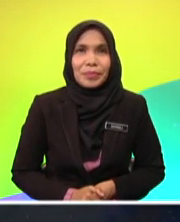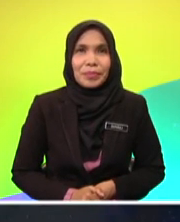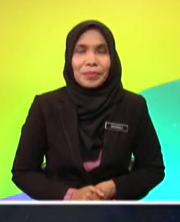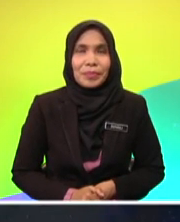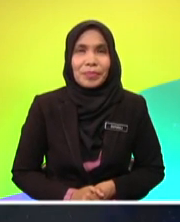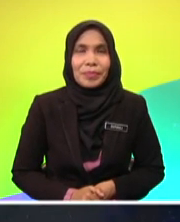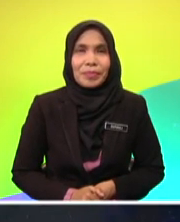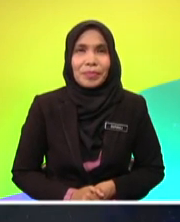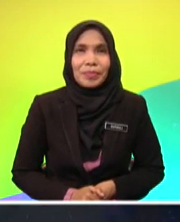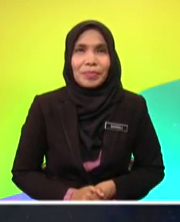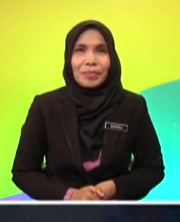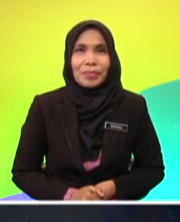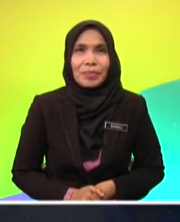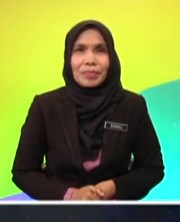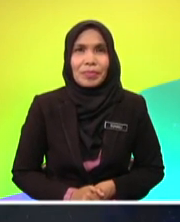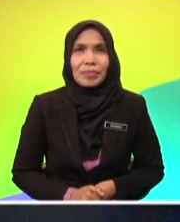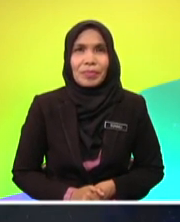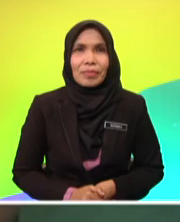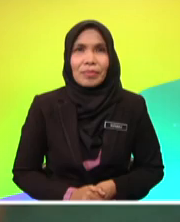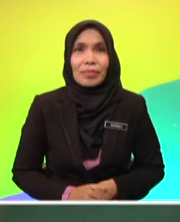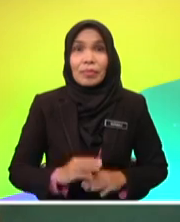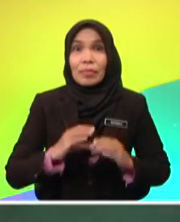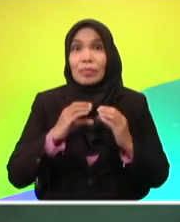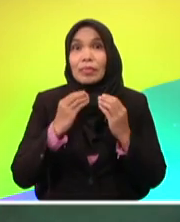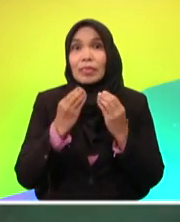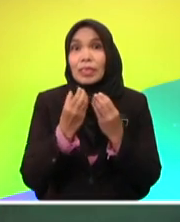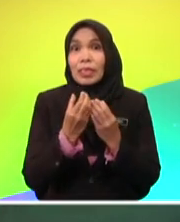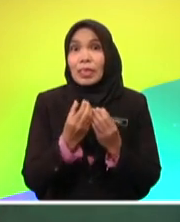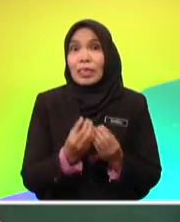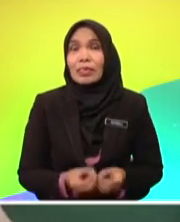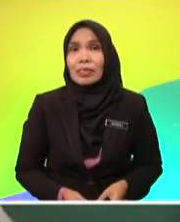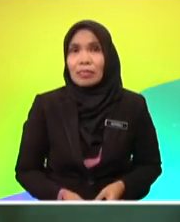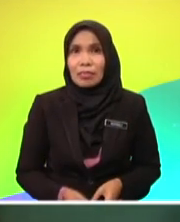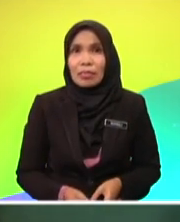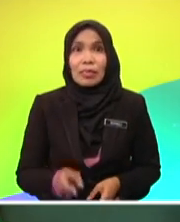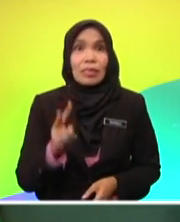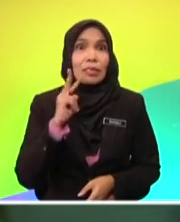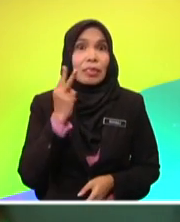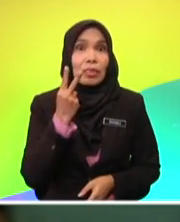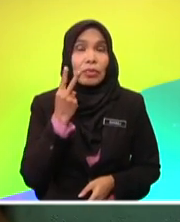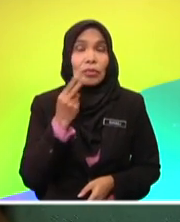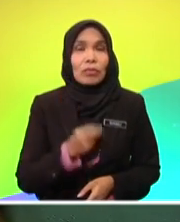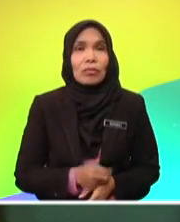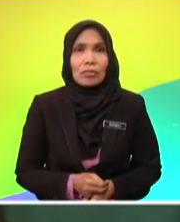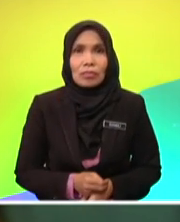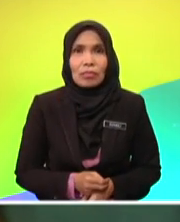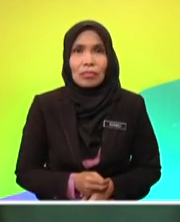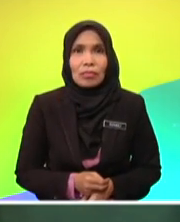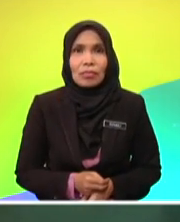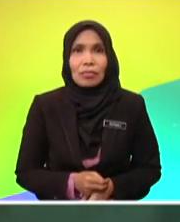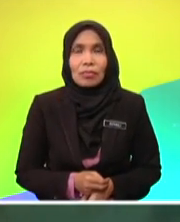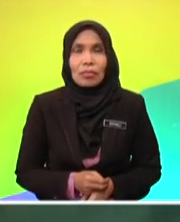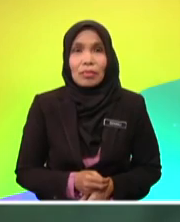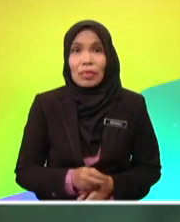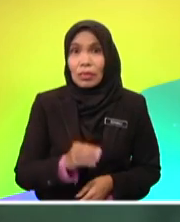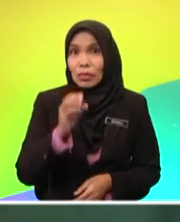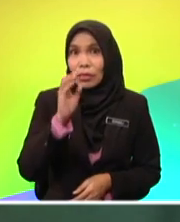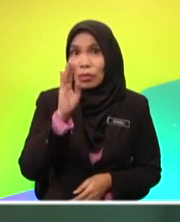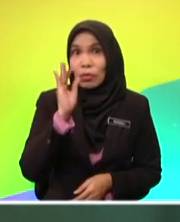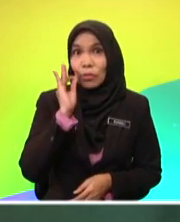ni dikelaskan sebagai sayur ataupun buah? Selalunya kan, cikgu,